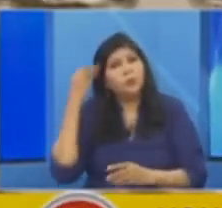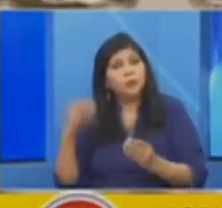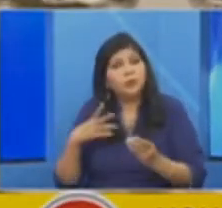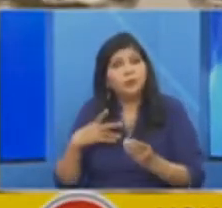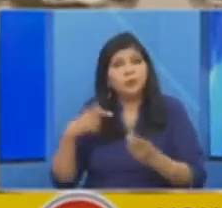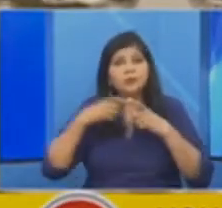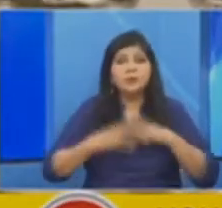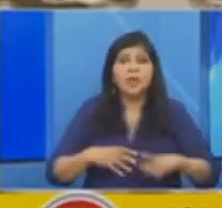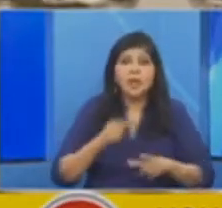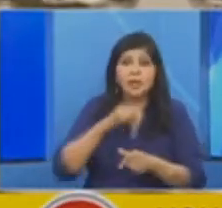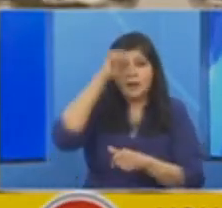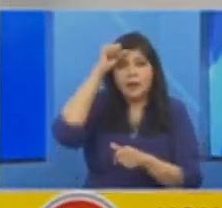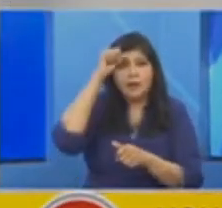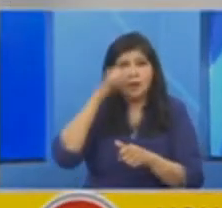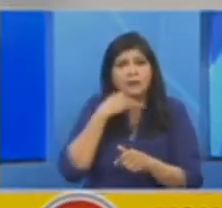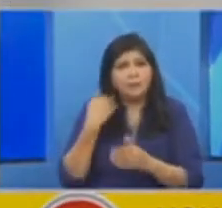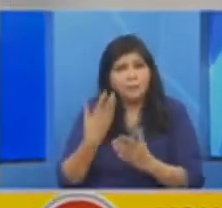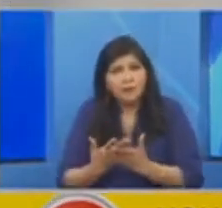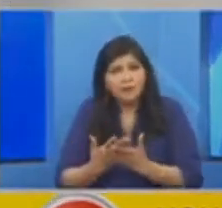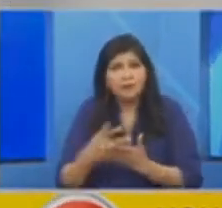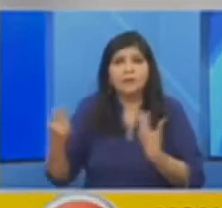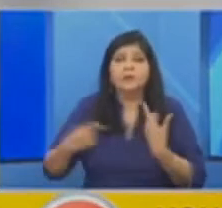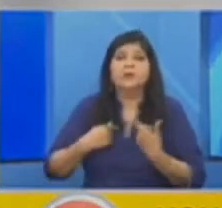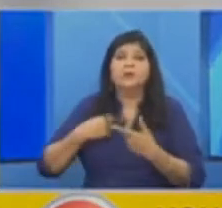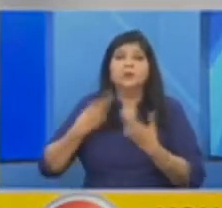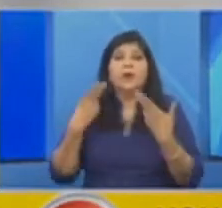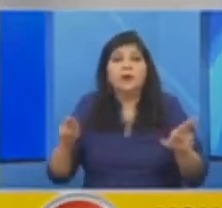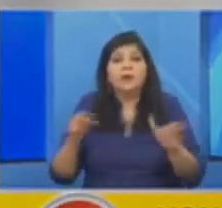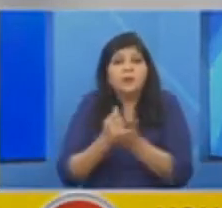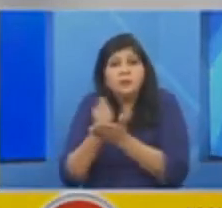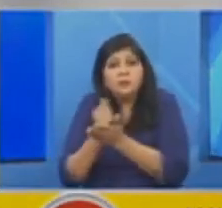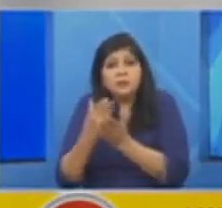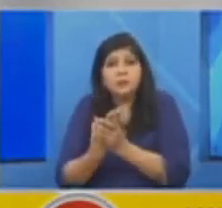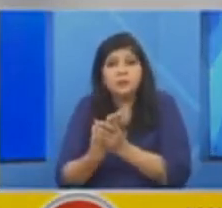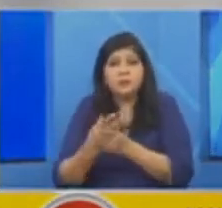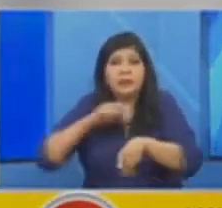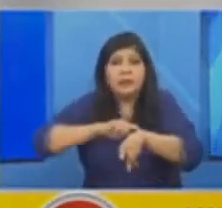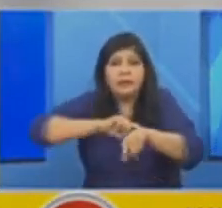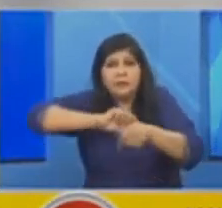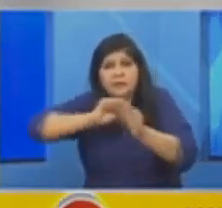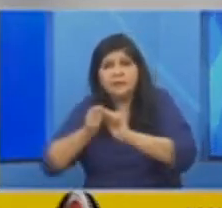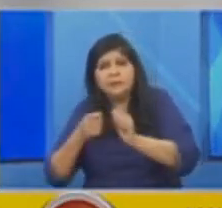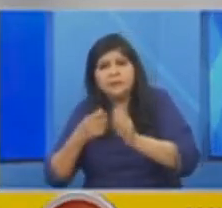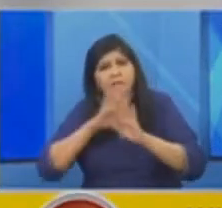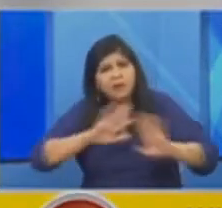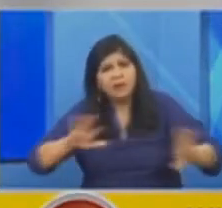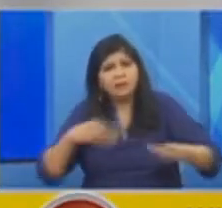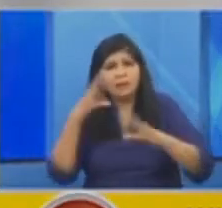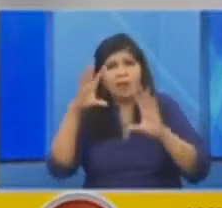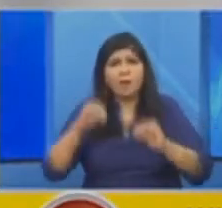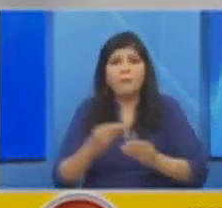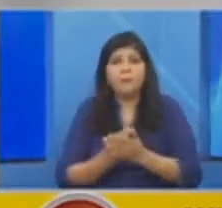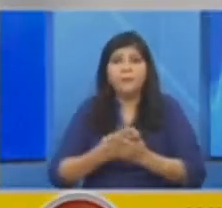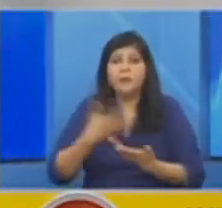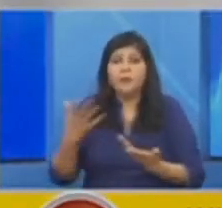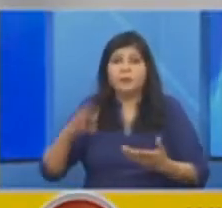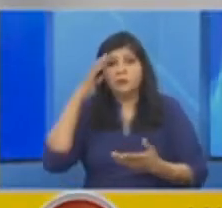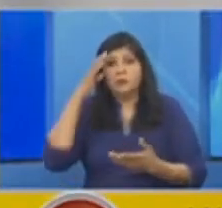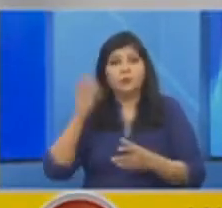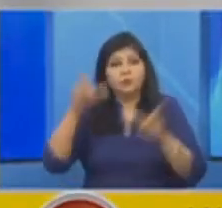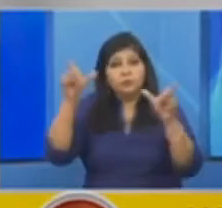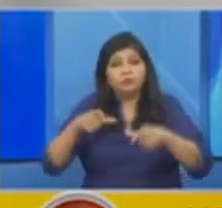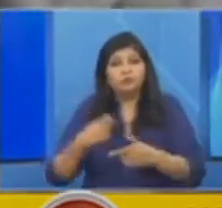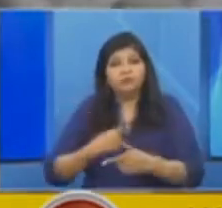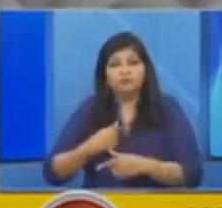जो देश के लिए खब गए जिनके नाम समय के साथ विश्वरत हो गए ऐसे महान व्यक्तित्वाँ को